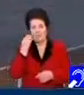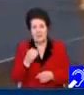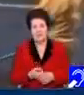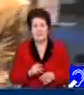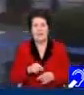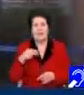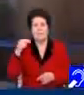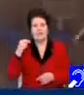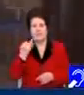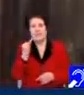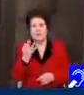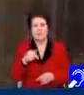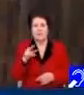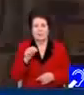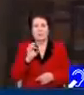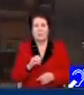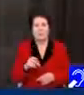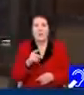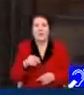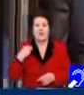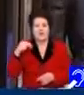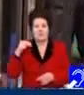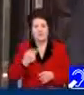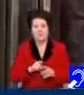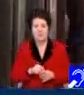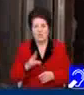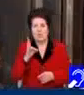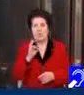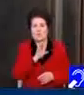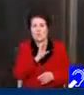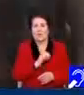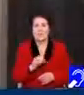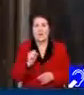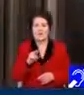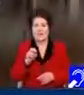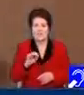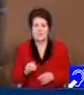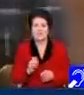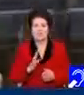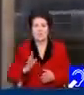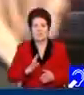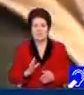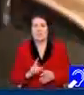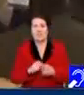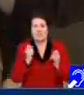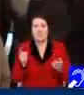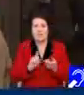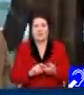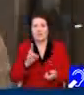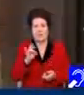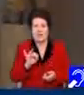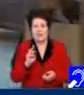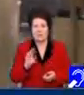Bruxelles, președintele Igor Dodon le cerea șefilor Alianței Nord-Atlantice să mai aștepte cu deschiderea biroului de legătură NATO la Chișinău. Pentru că cererea lui